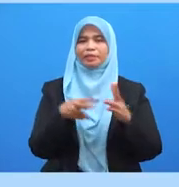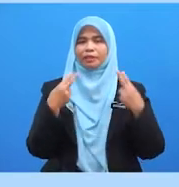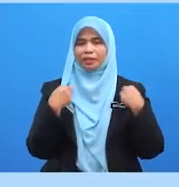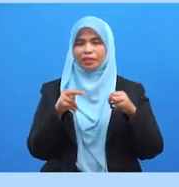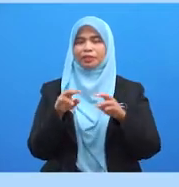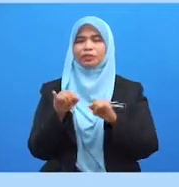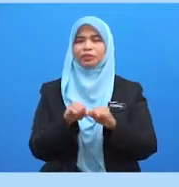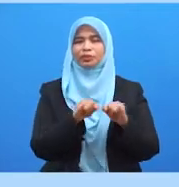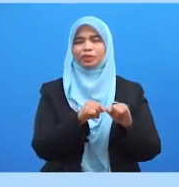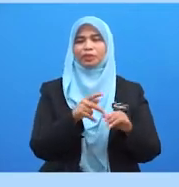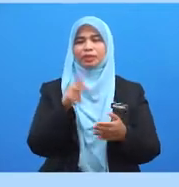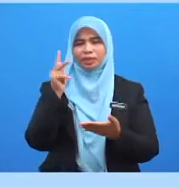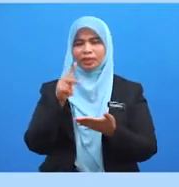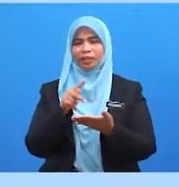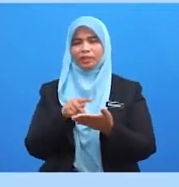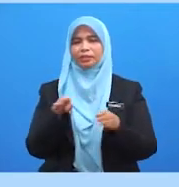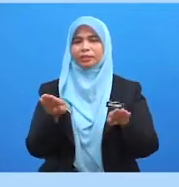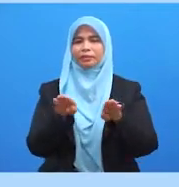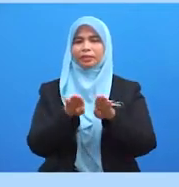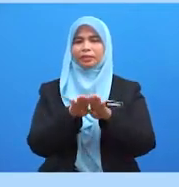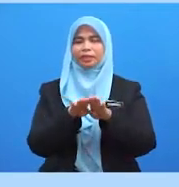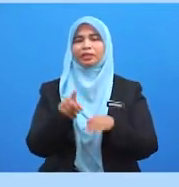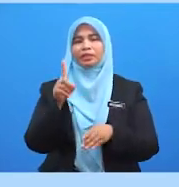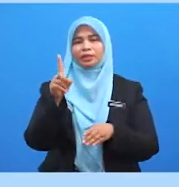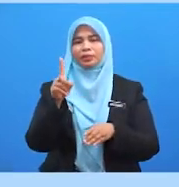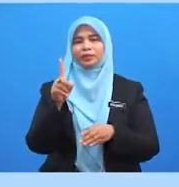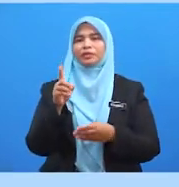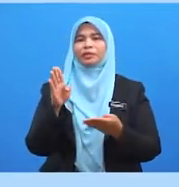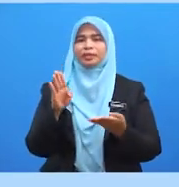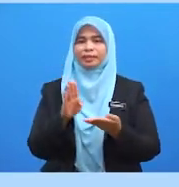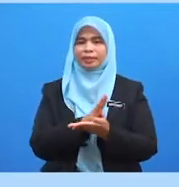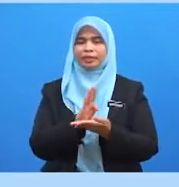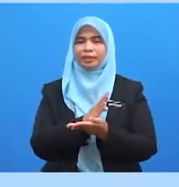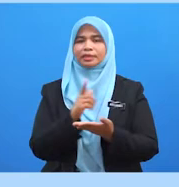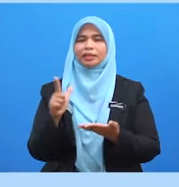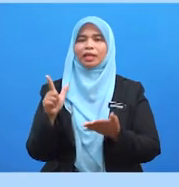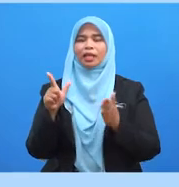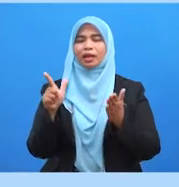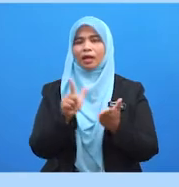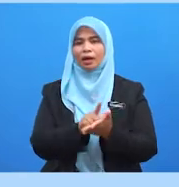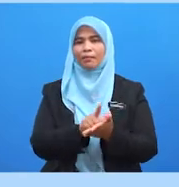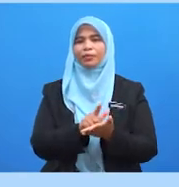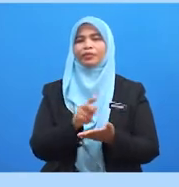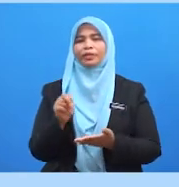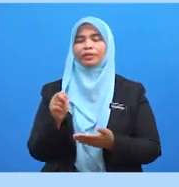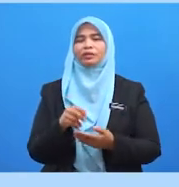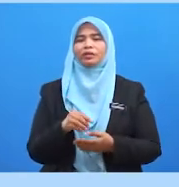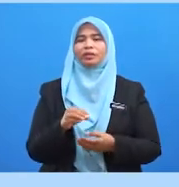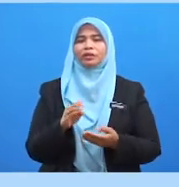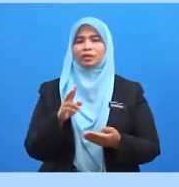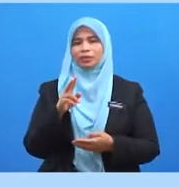Rancangan perniagaan juga dikenali sebagai 1. Kertas laporan,